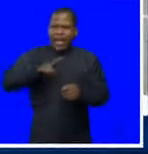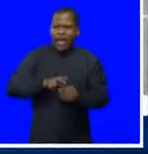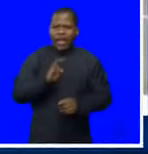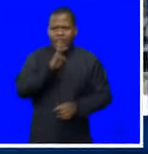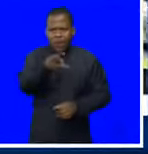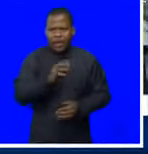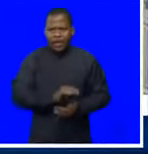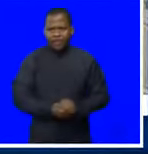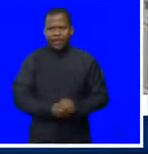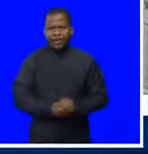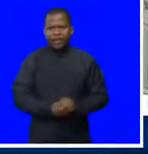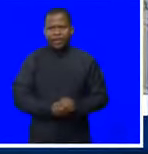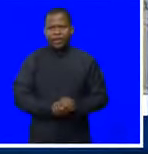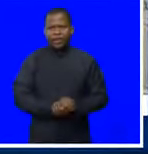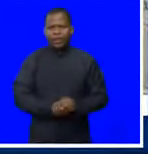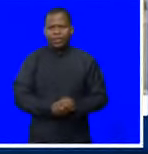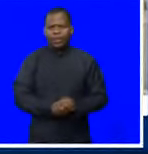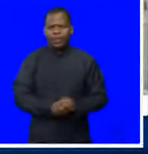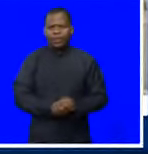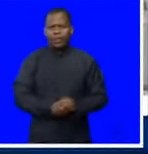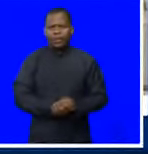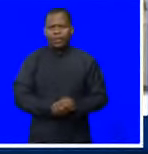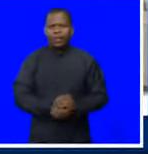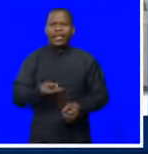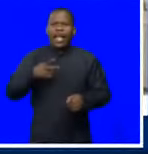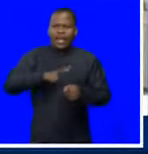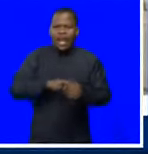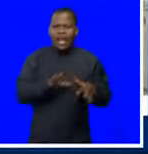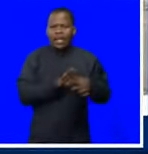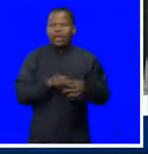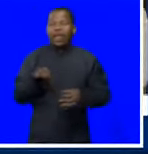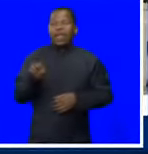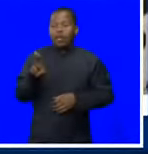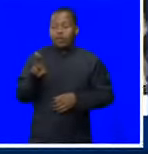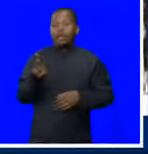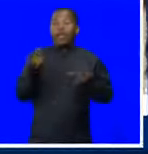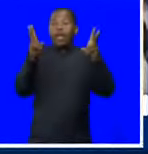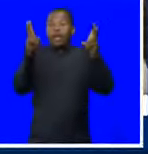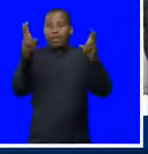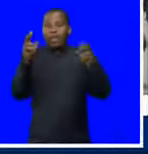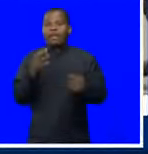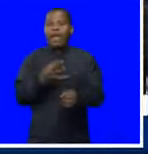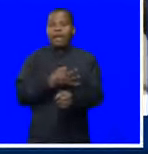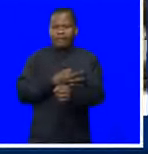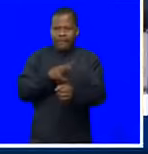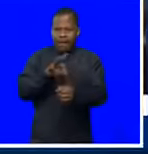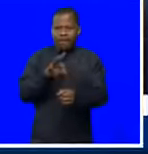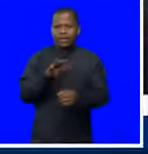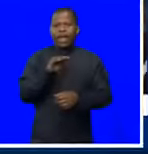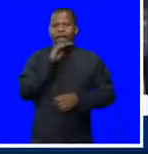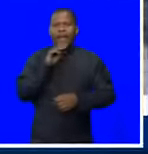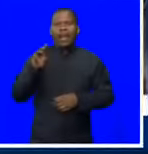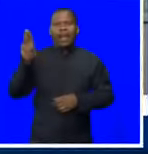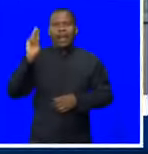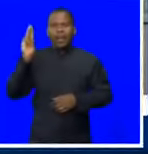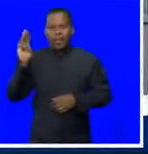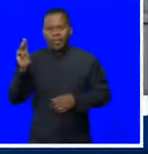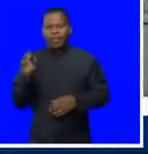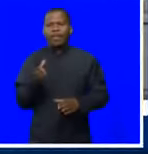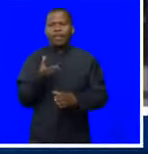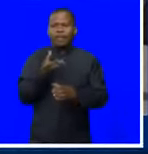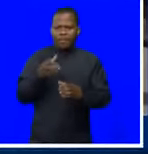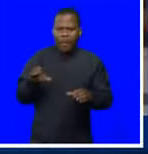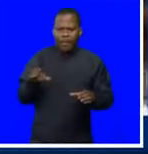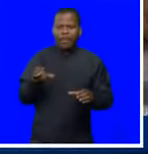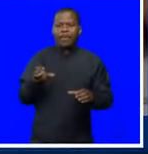Tindzaba Sunboy lechubekako lapha Europe Tindzaba yaseFrance njengoba kuna president welive leUnited Arab